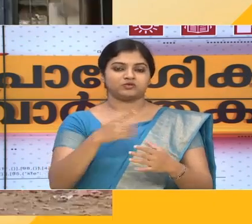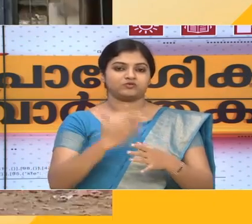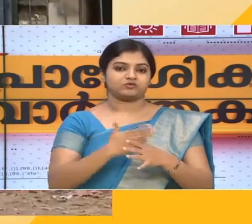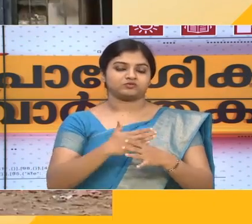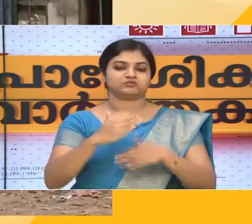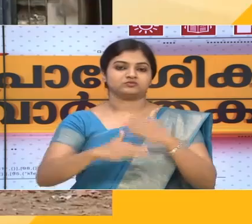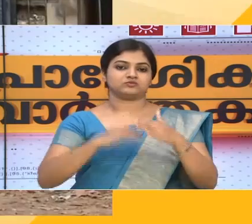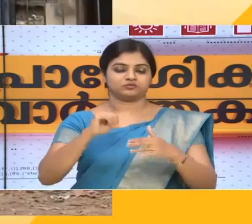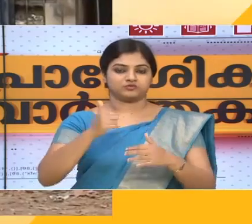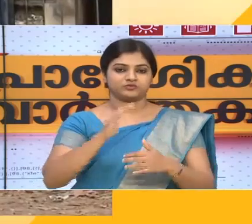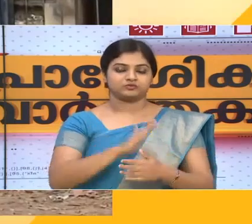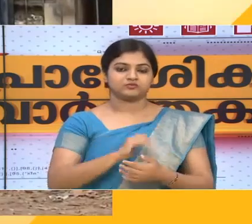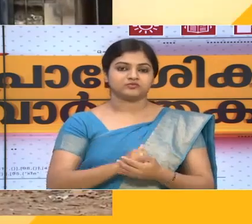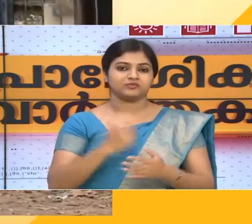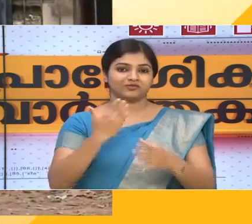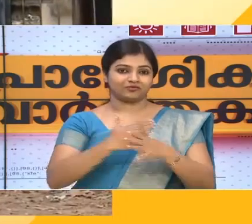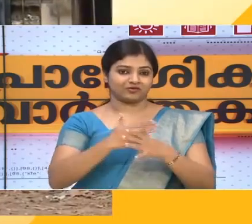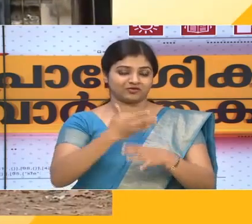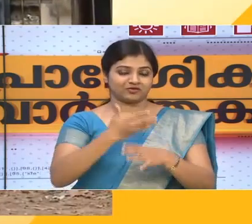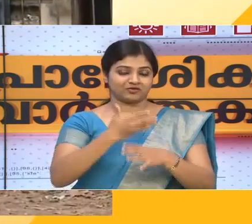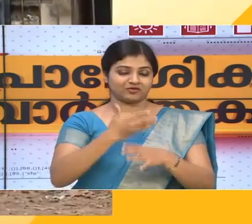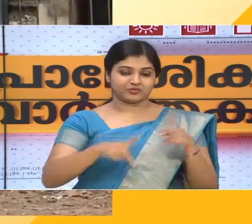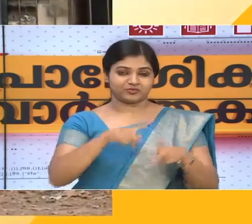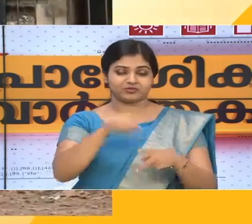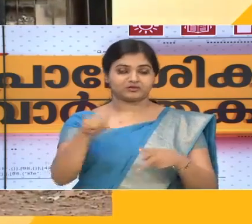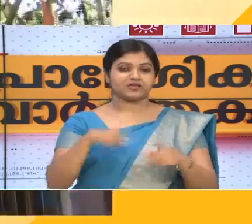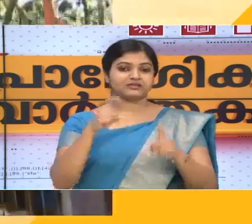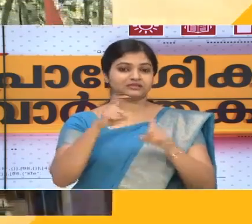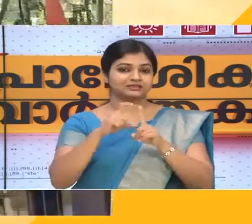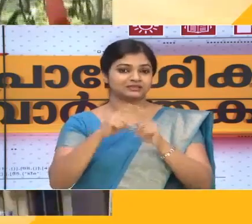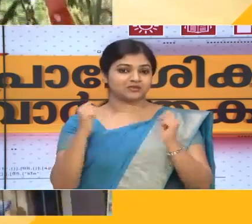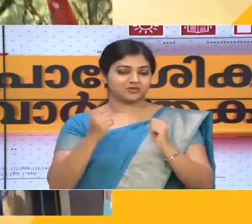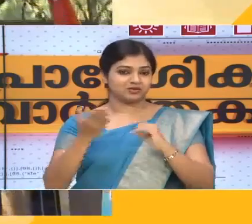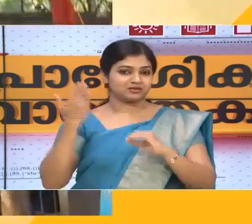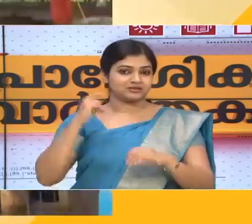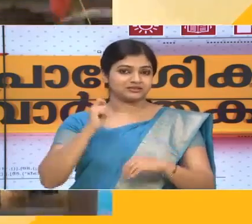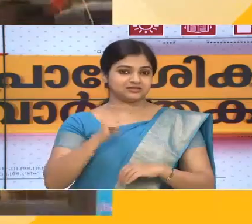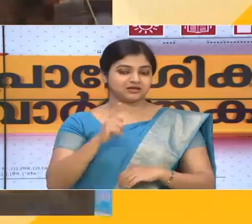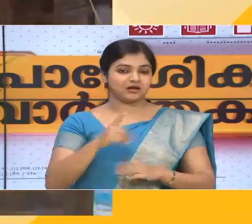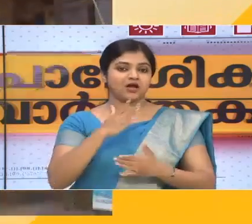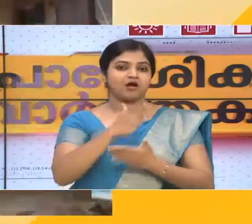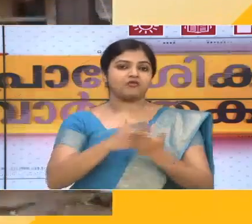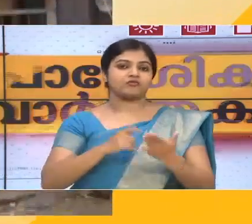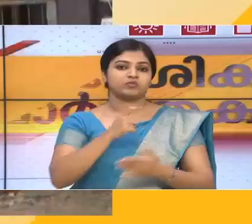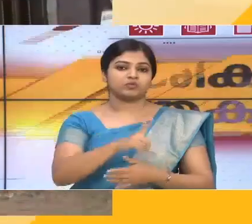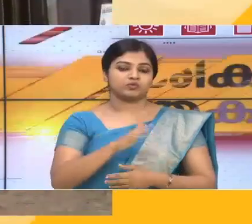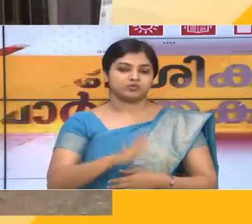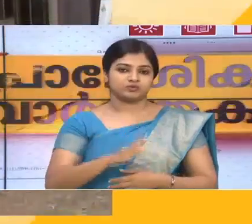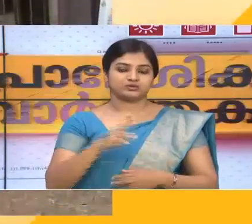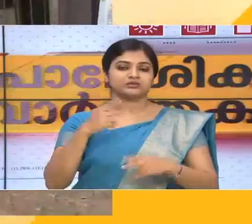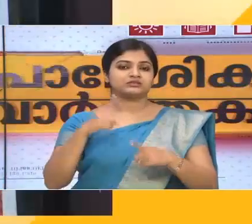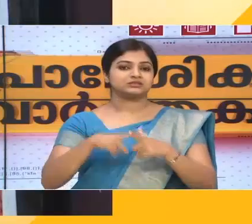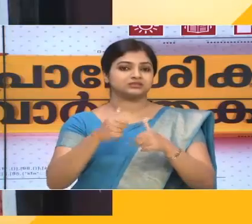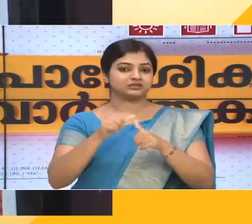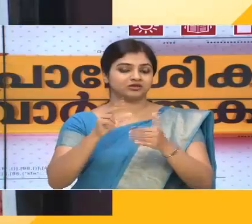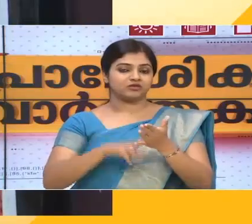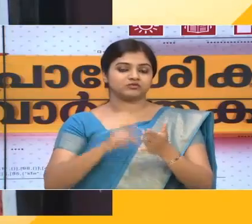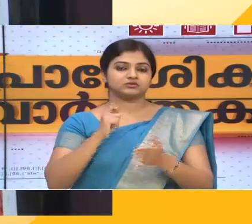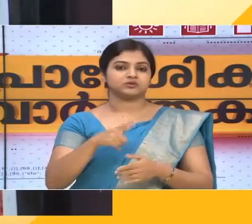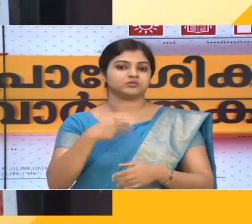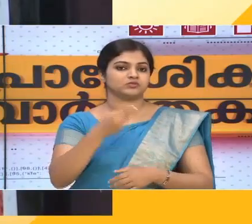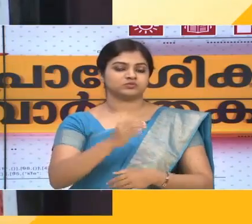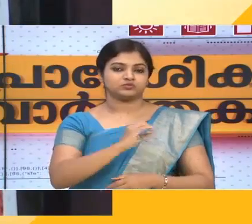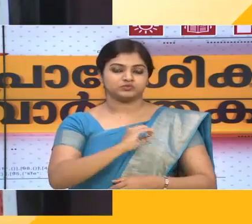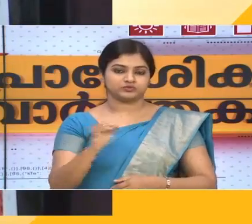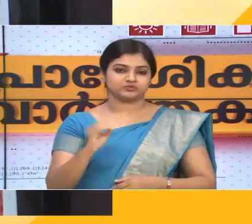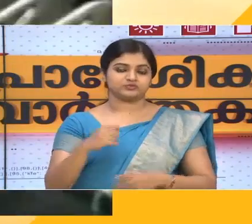കയറാനാവും. തൊഴിലാളികൾക്ക് ഡിസംബർ മാസത്തെ ശമ്പളം പകുതി മാത്രമാണ് നൽകിയത്. ജനുവരിയിൽ ശമ്പളം ലഭിച്ചില്ല. KSEB ക്ക്